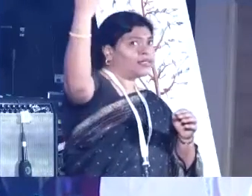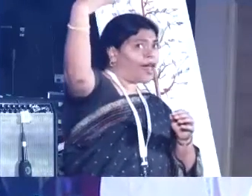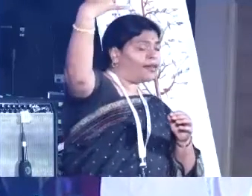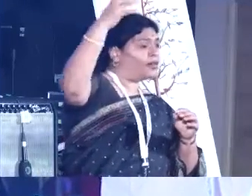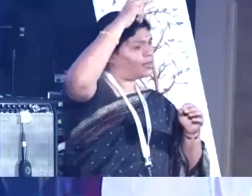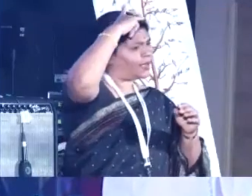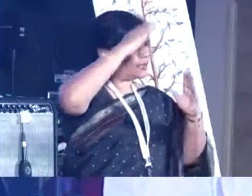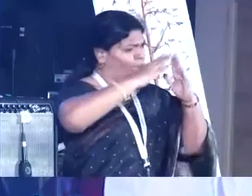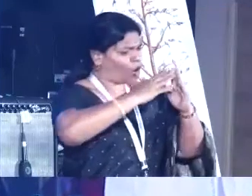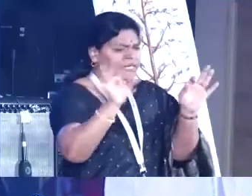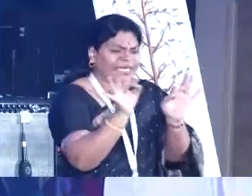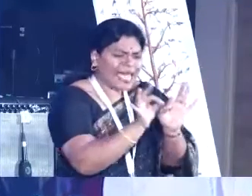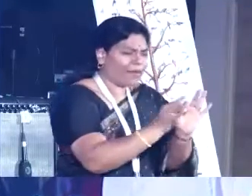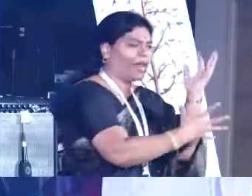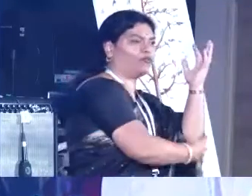में।